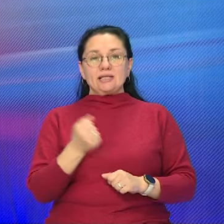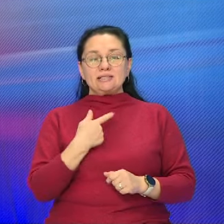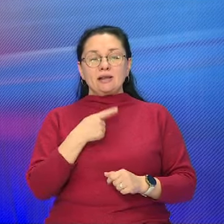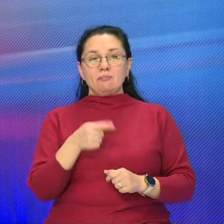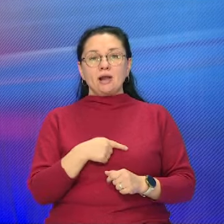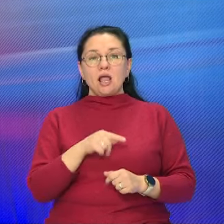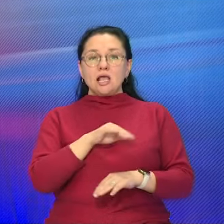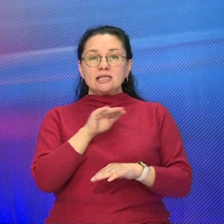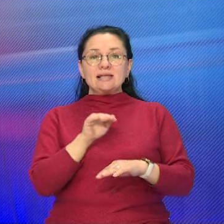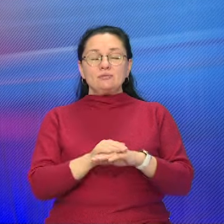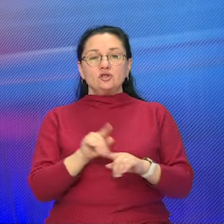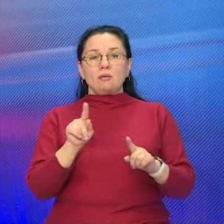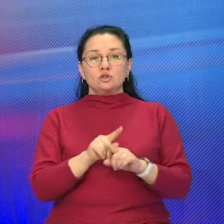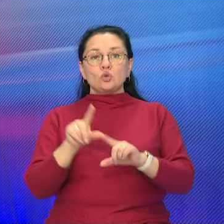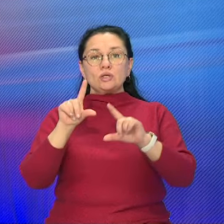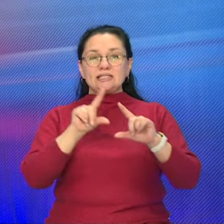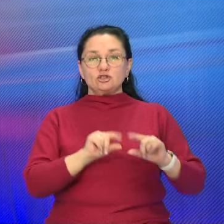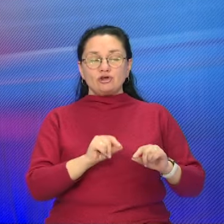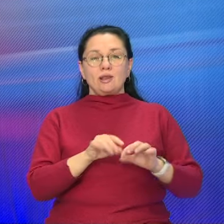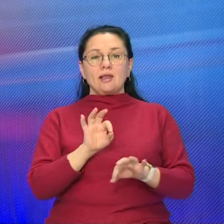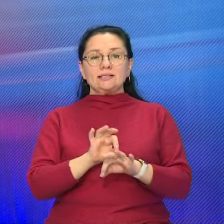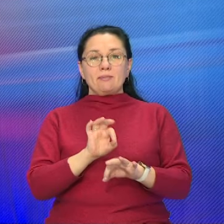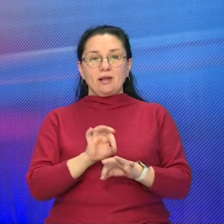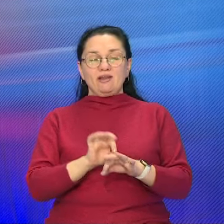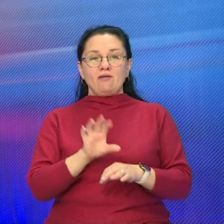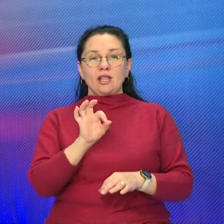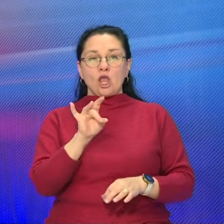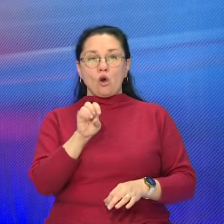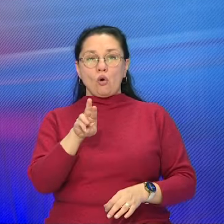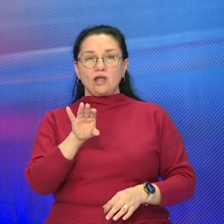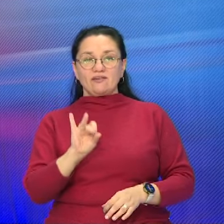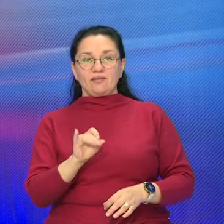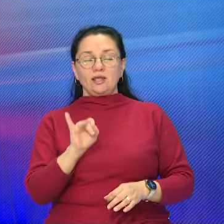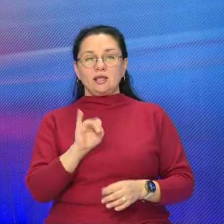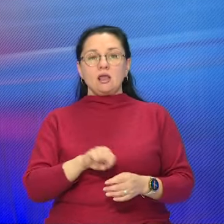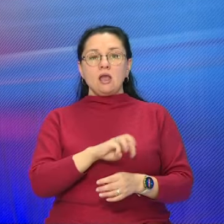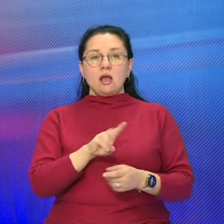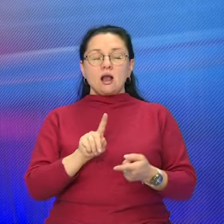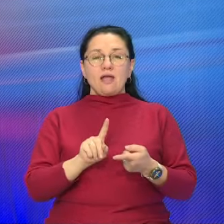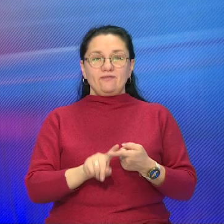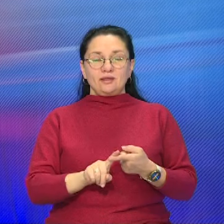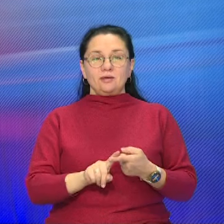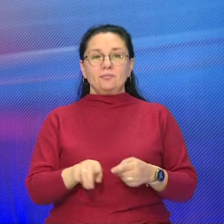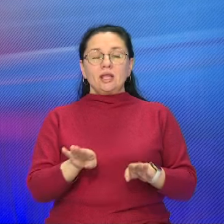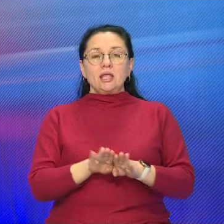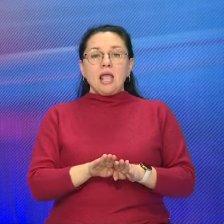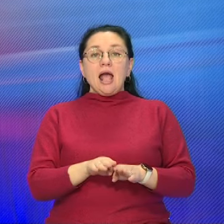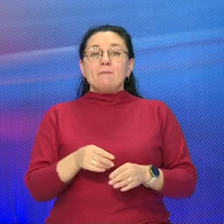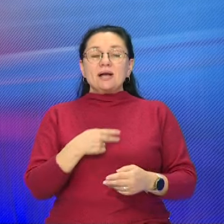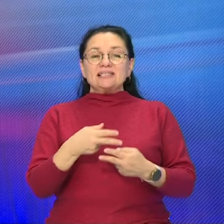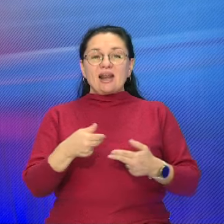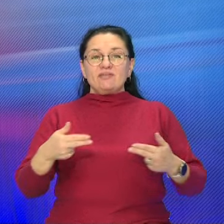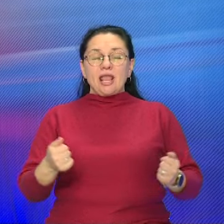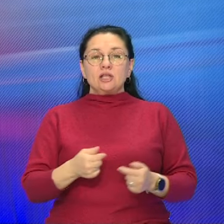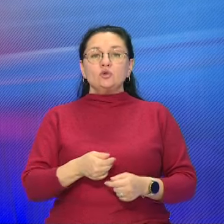отмечаем незначительное, но снижение заболеваемости острыми респираторными инфекциями в Гродненской области. Так, по сравнению с предыдущей